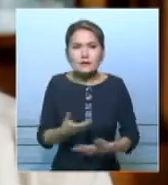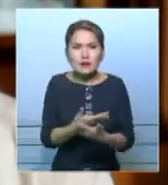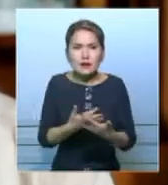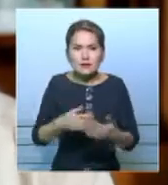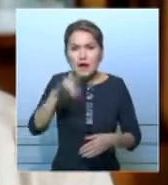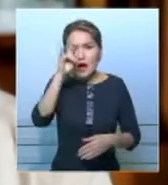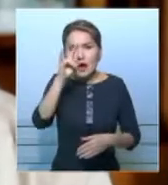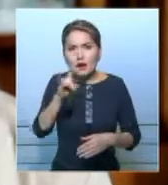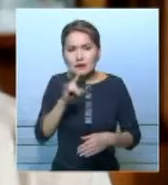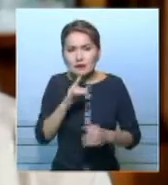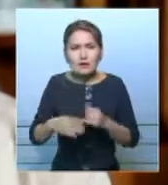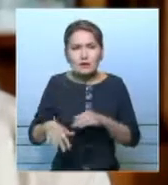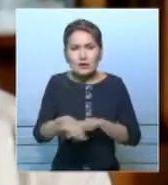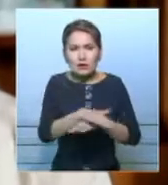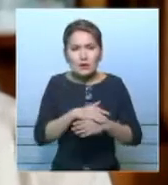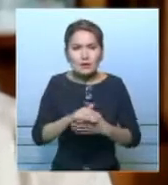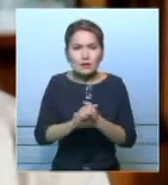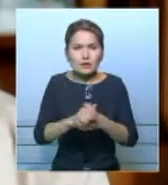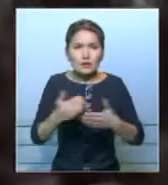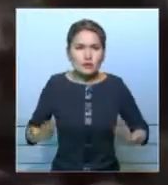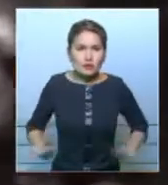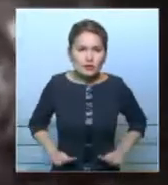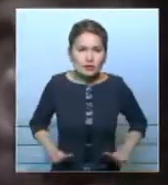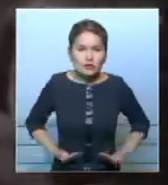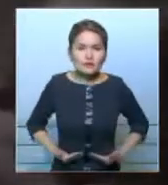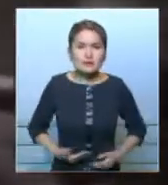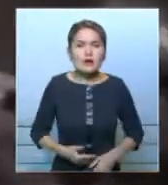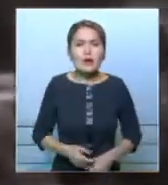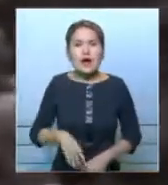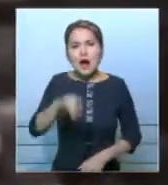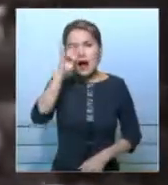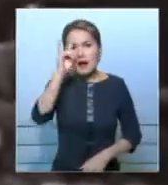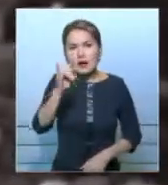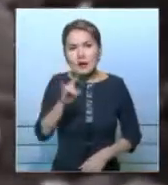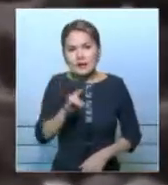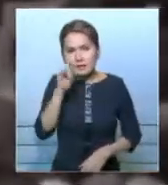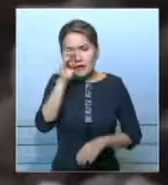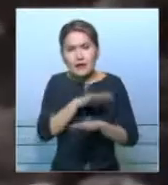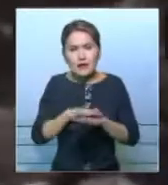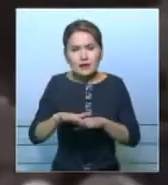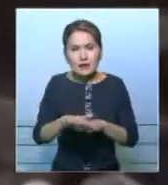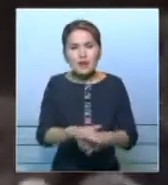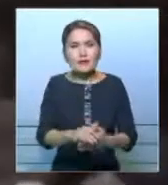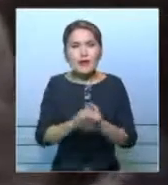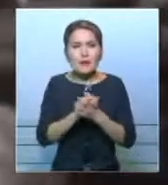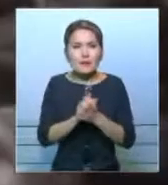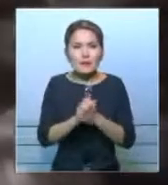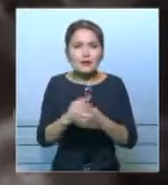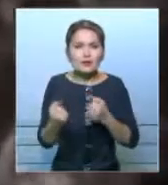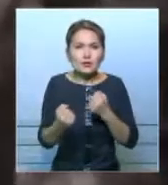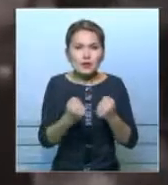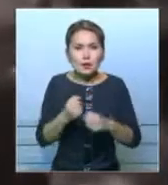өмір сүріп жатқан елді еш жерде көрген емеспін. Қазақ еліндегі берік достықтың, баянды